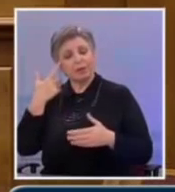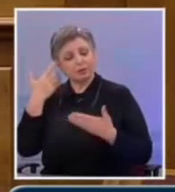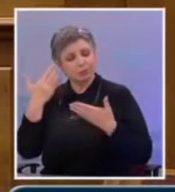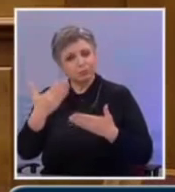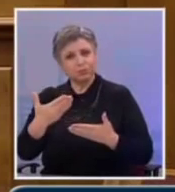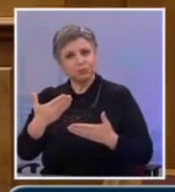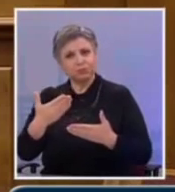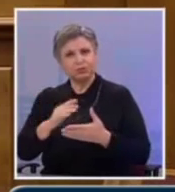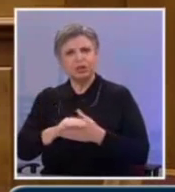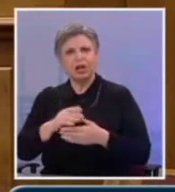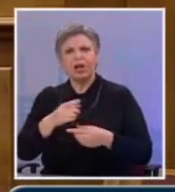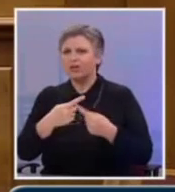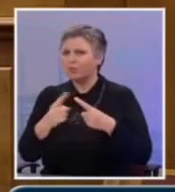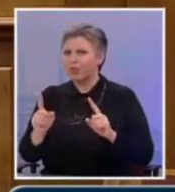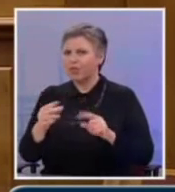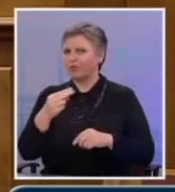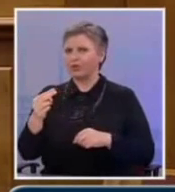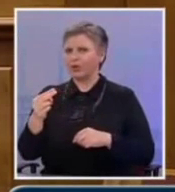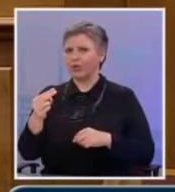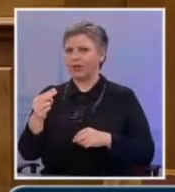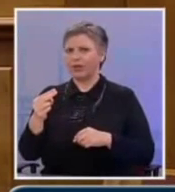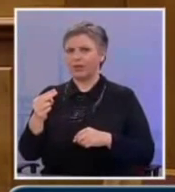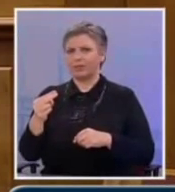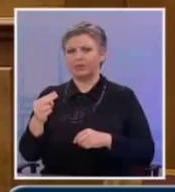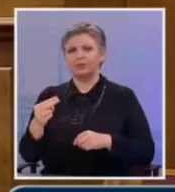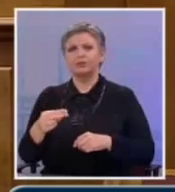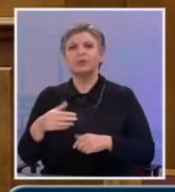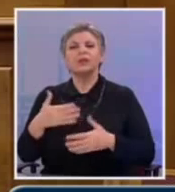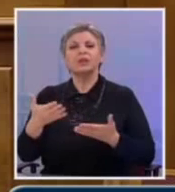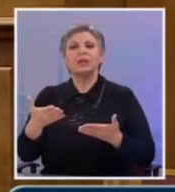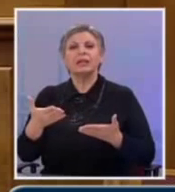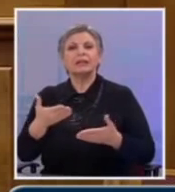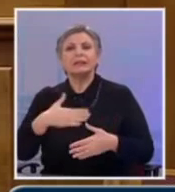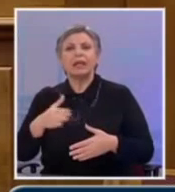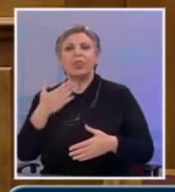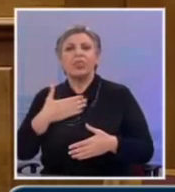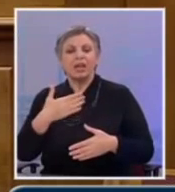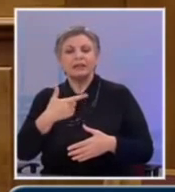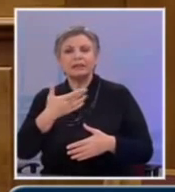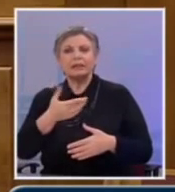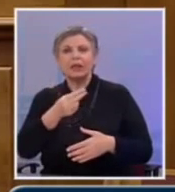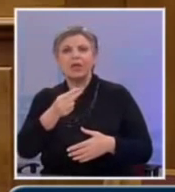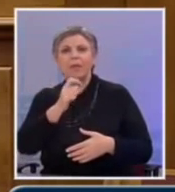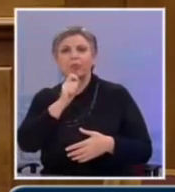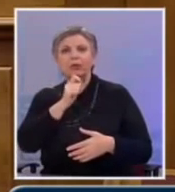είναι άλλο θέμα διότι αφορά το σε ποια πολιτική θα υπάρξει συναίνεση.